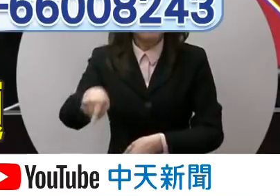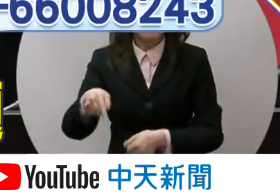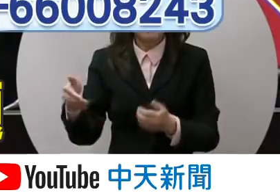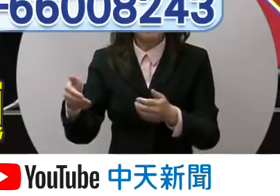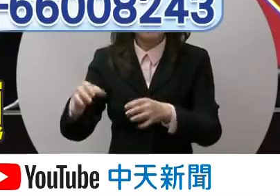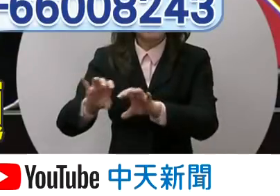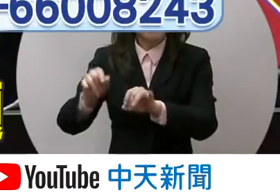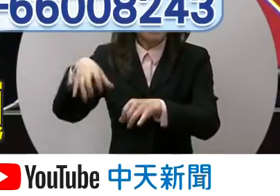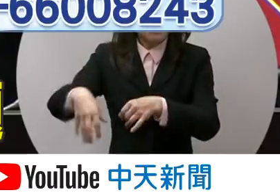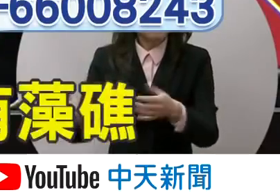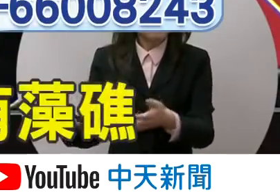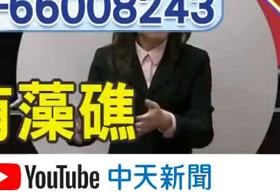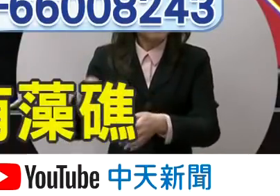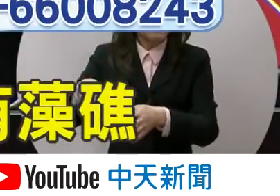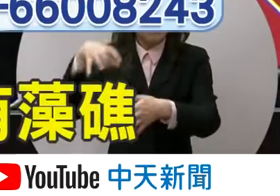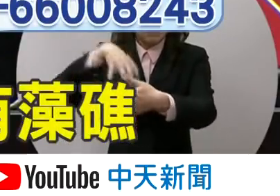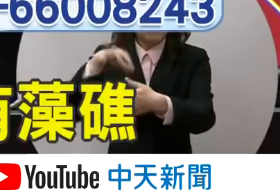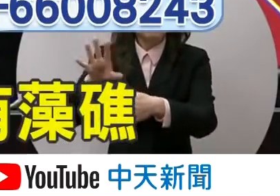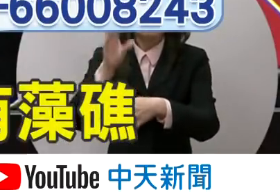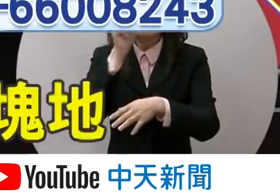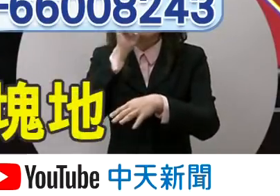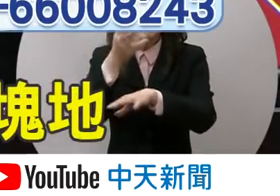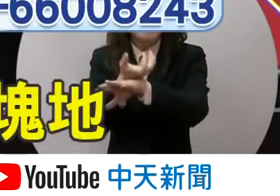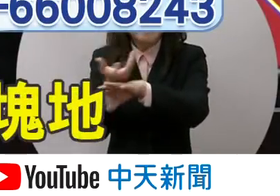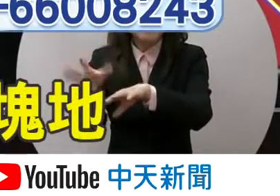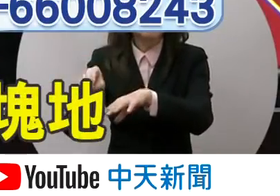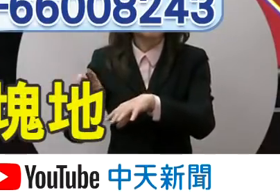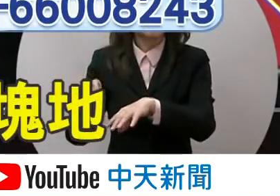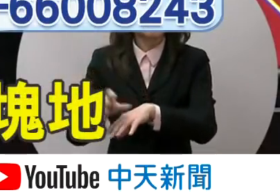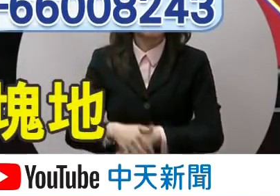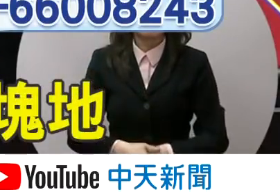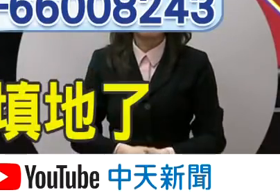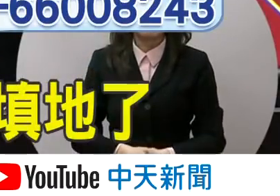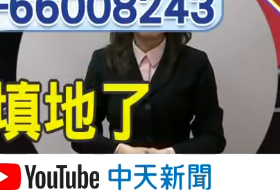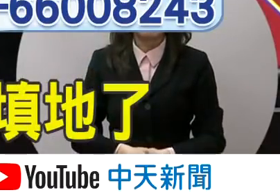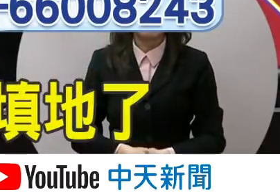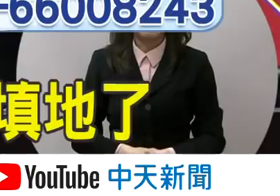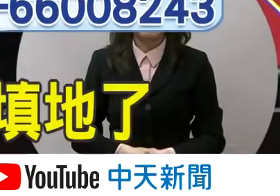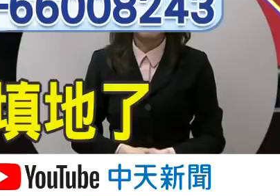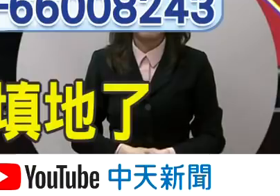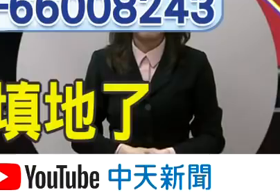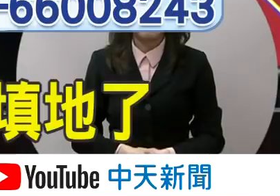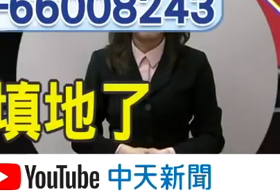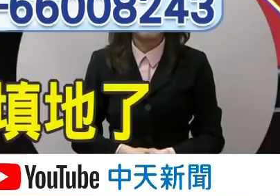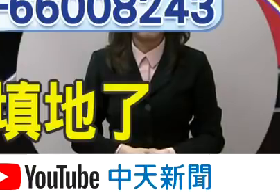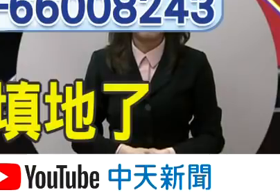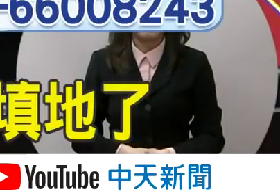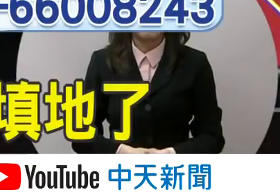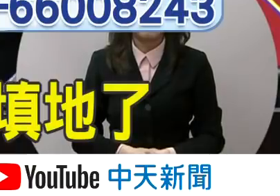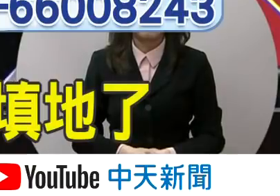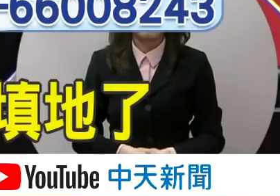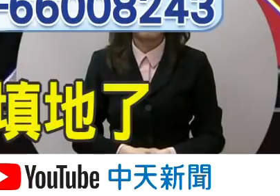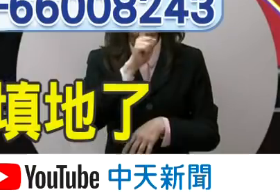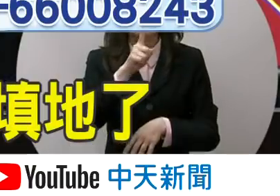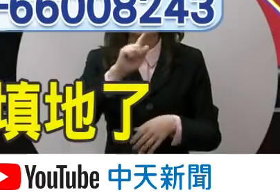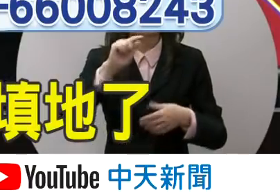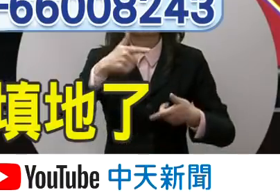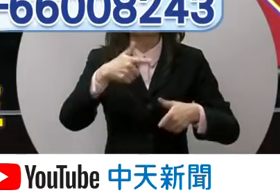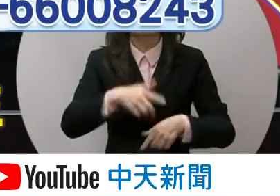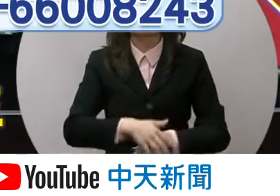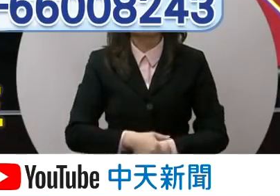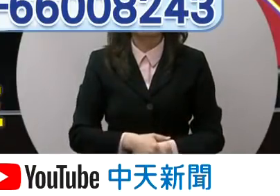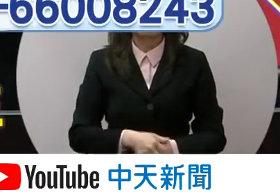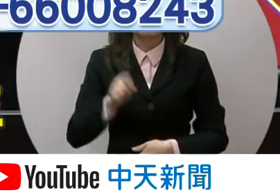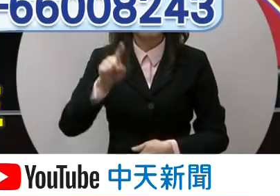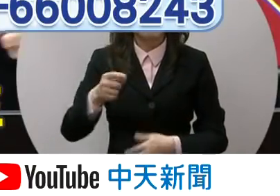地有没有藻礁？ 这一块地没有，接受这一块地，因为原来在18年前就已经被填地了。 因为这个